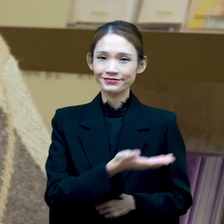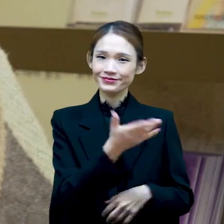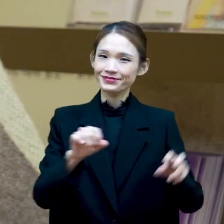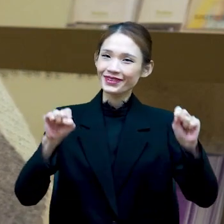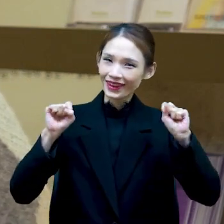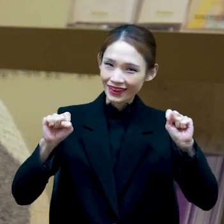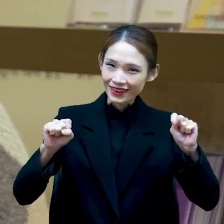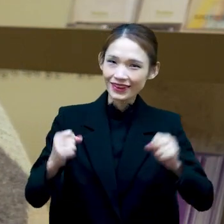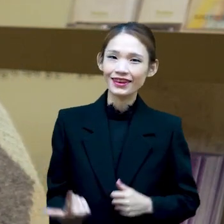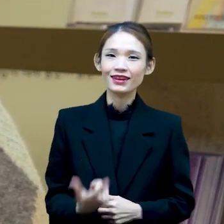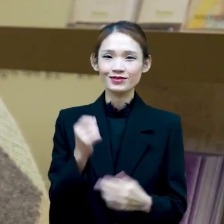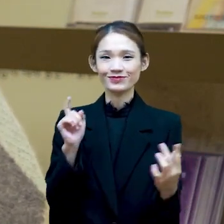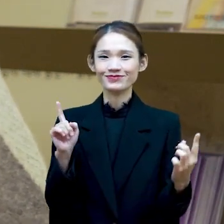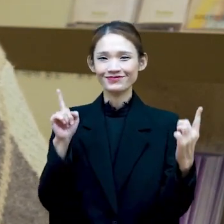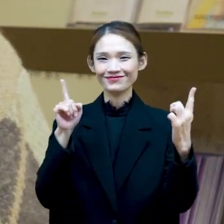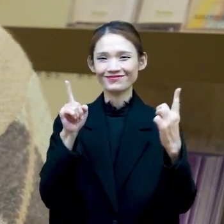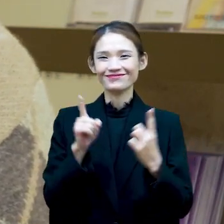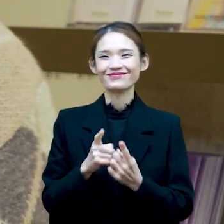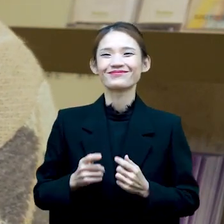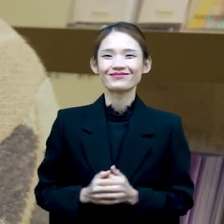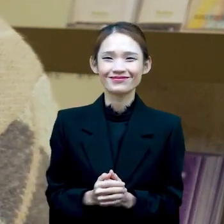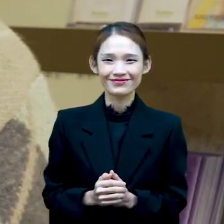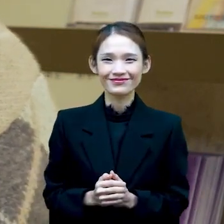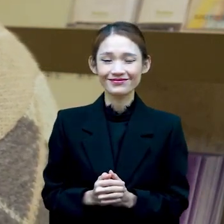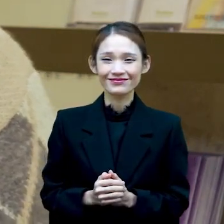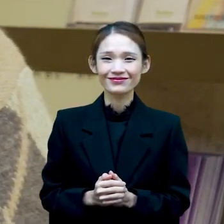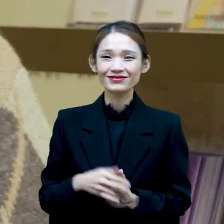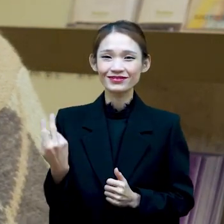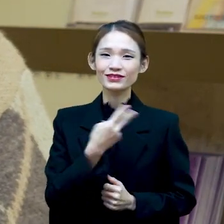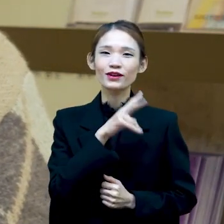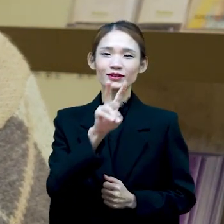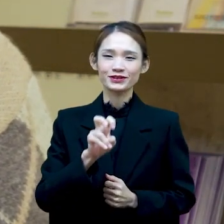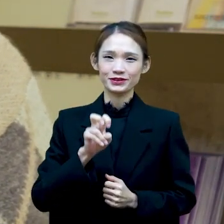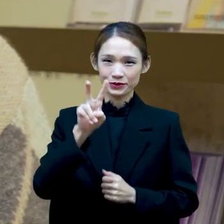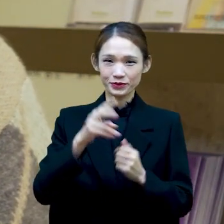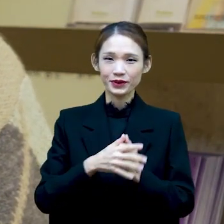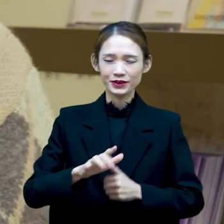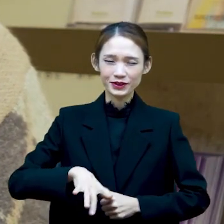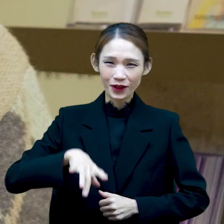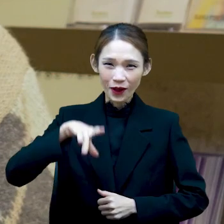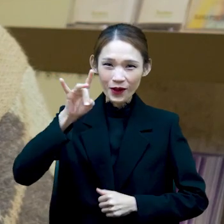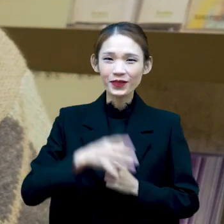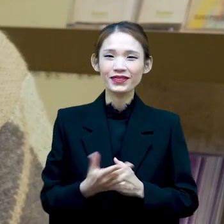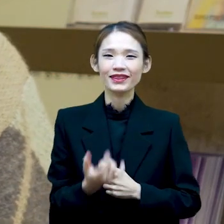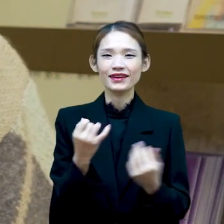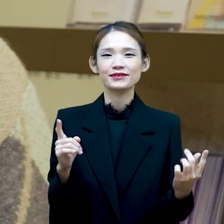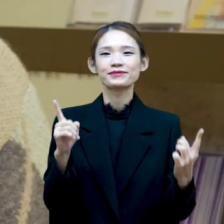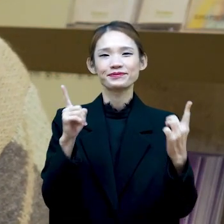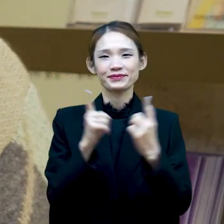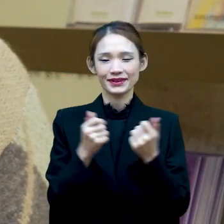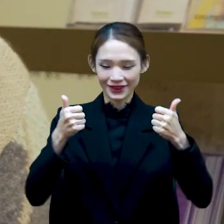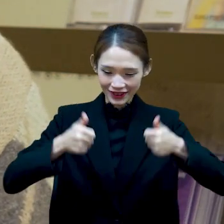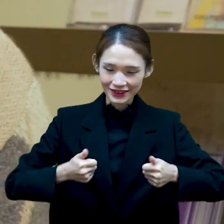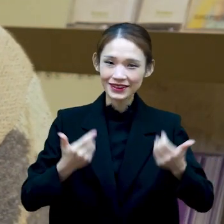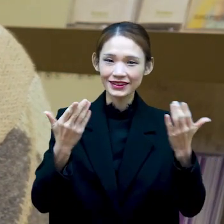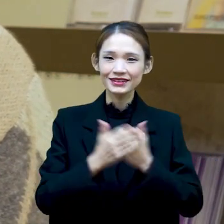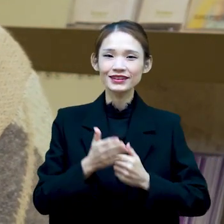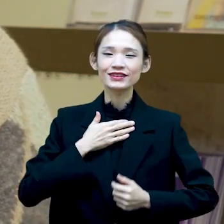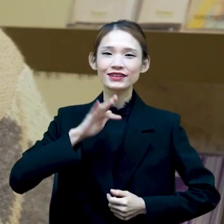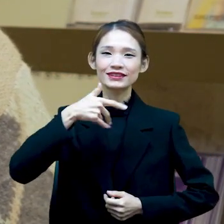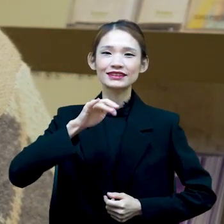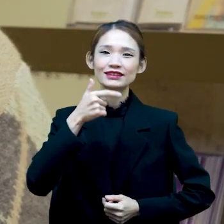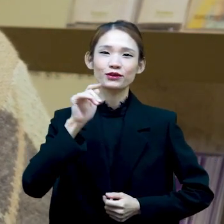네, 여러분 안녕하세요. 당장 만나. 네, 2022년에 첫 당장 만나로 인사를 드립니다.